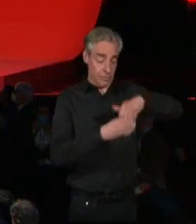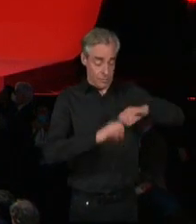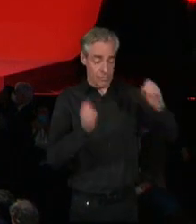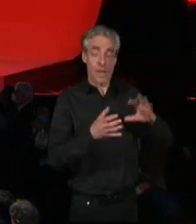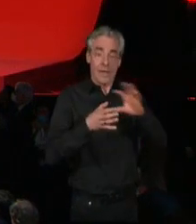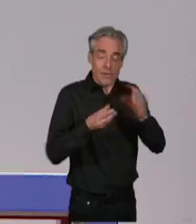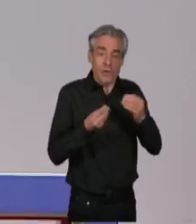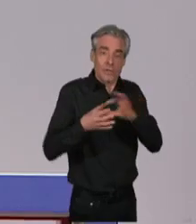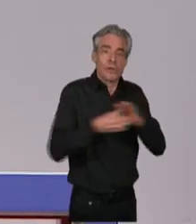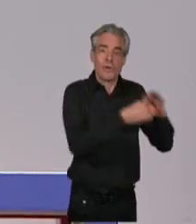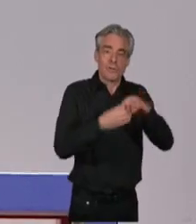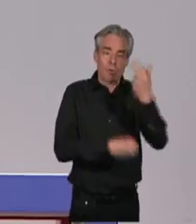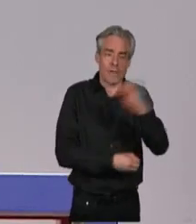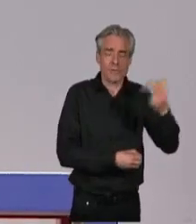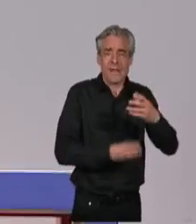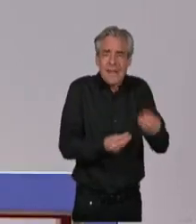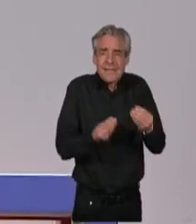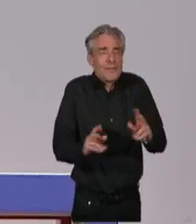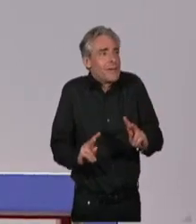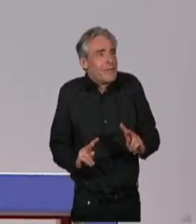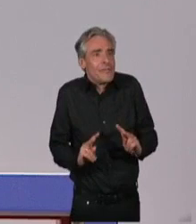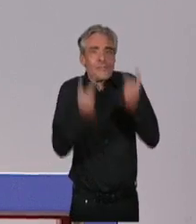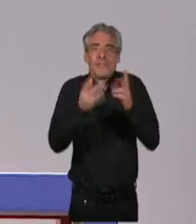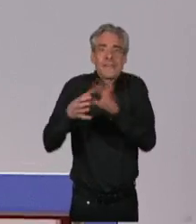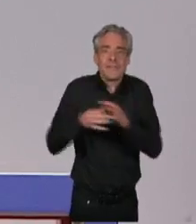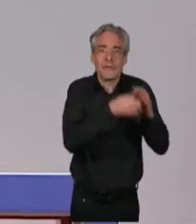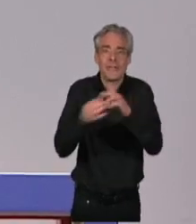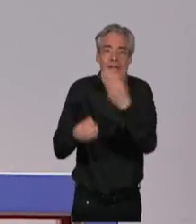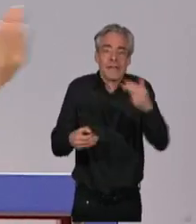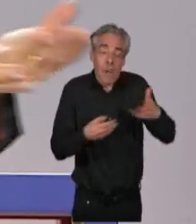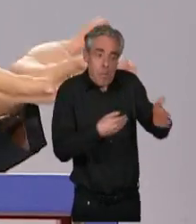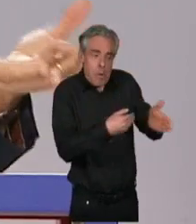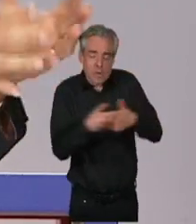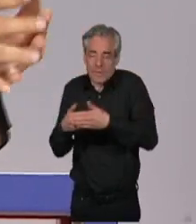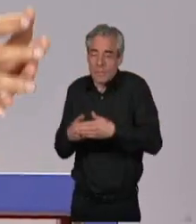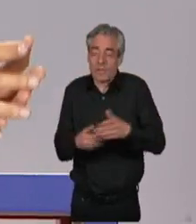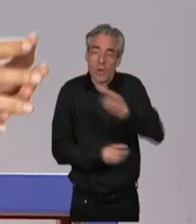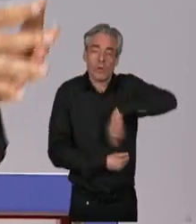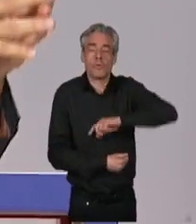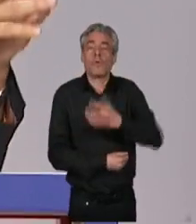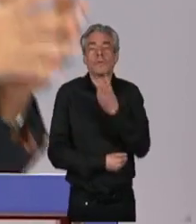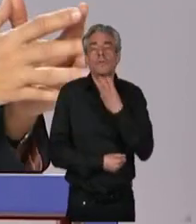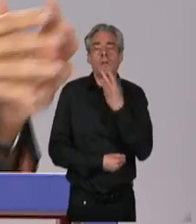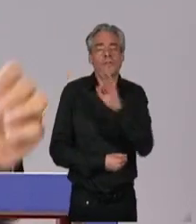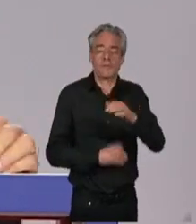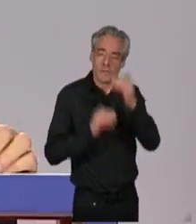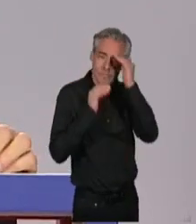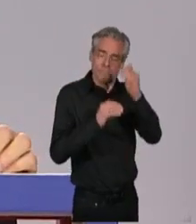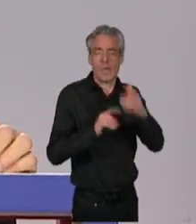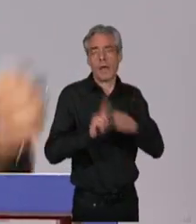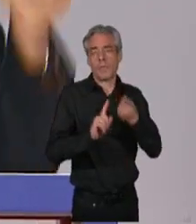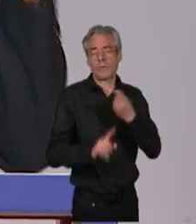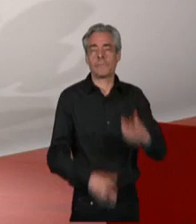la cohésion nationale, elles font vivre cette solidarité de proximité auxquelles les Français sont tant